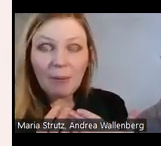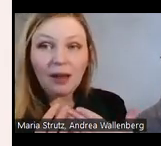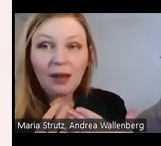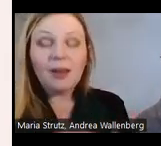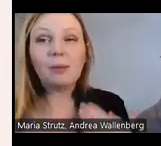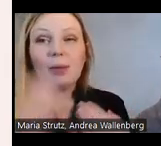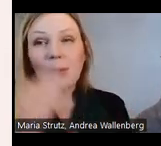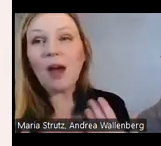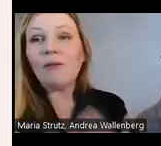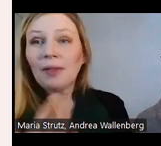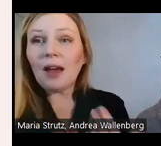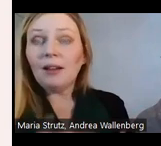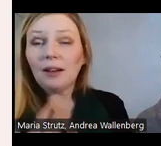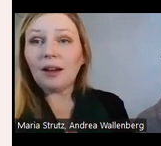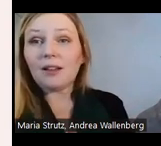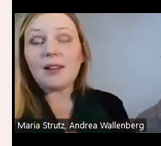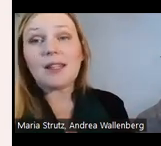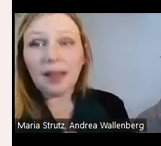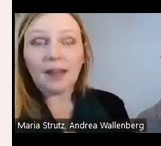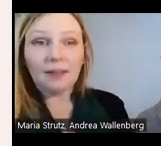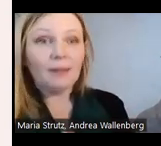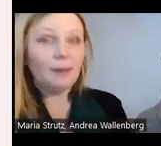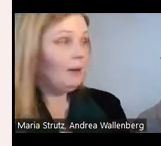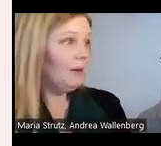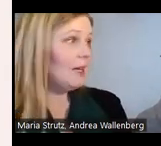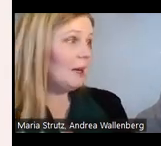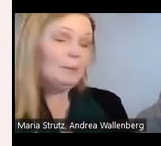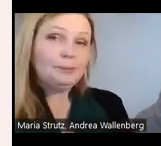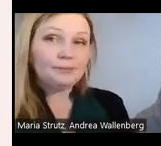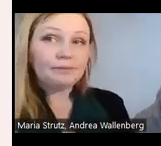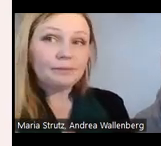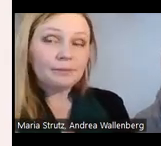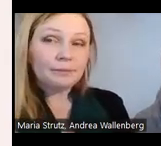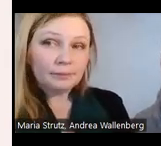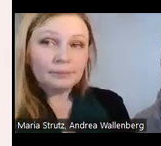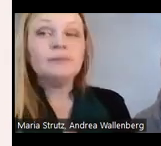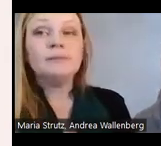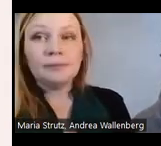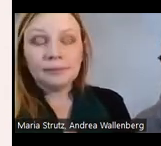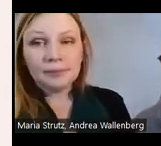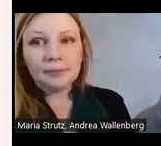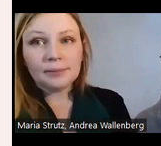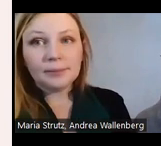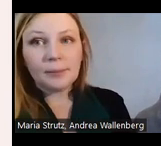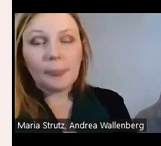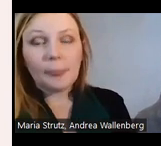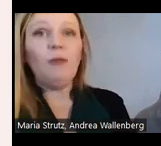starkaste språk hemma. När man börjar använda svenska tecken. Eftersom det är de som barnen lär sig via